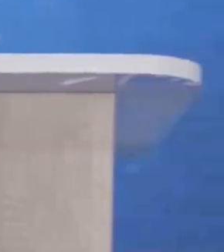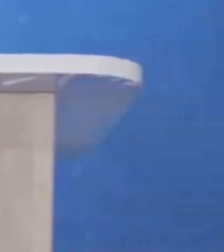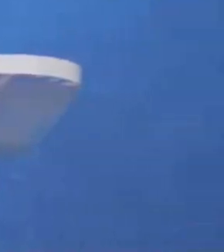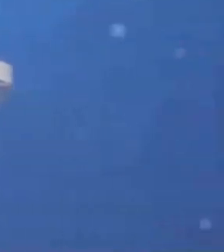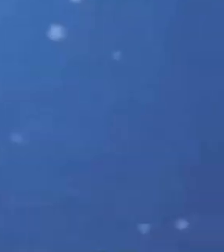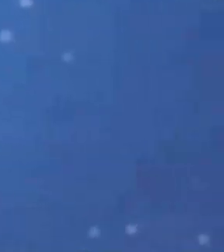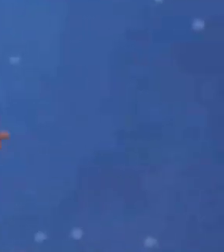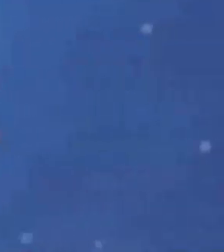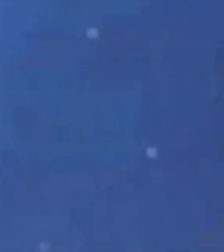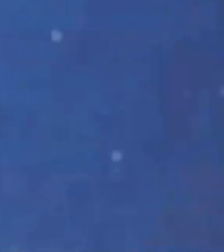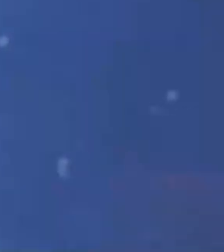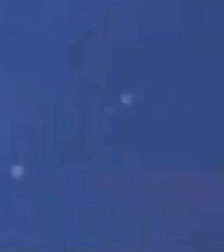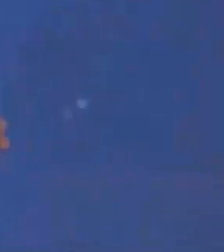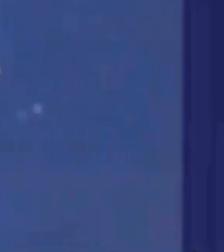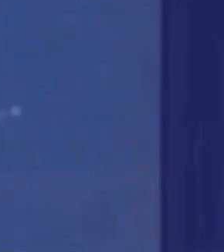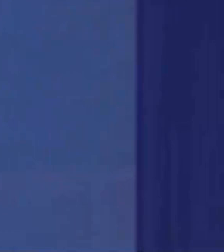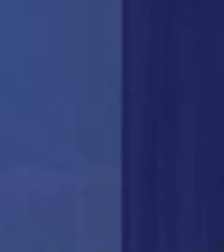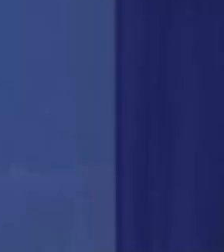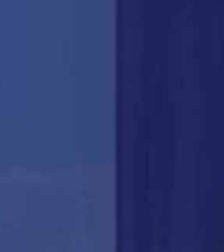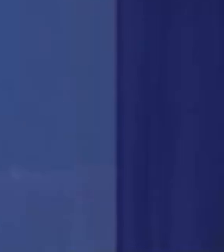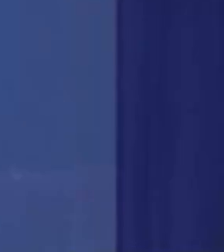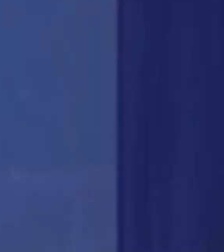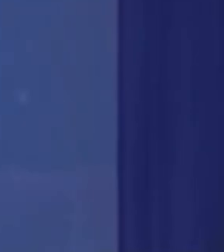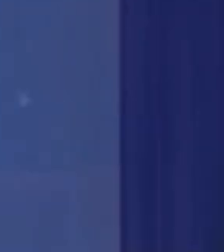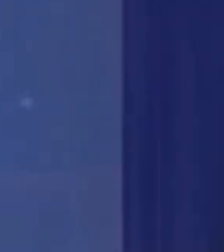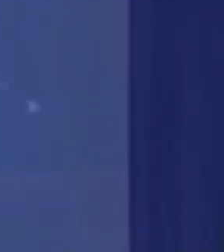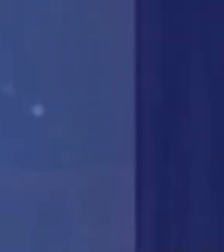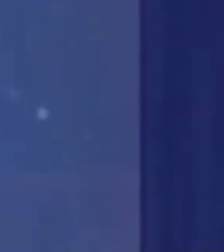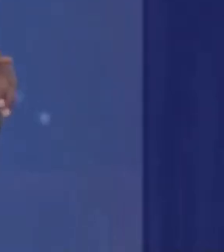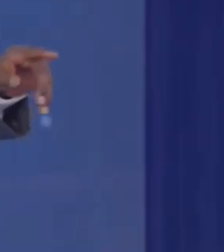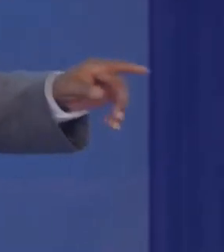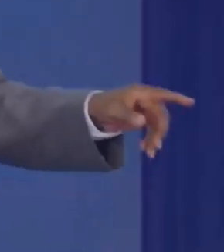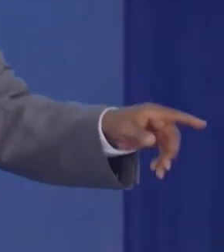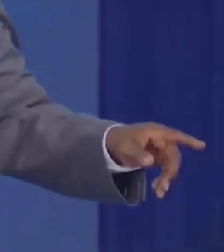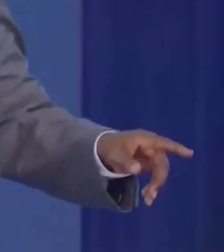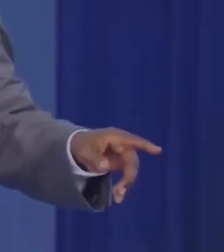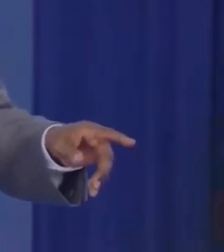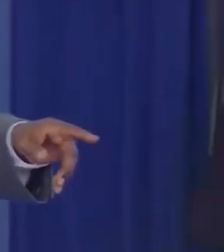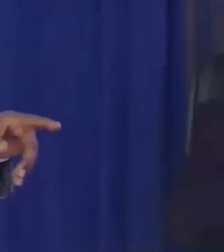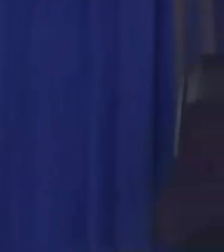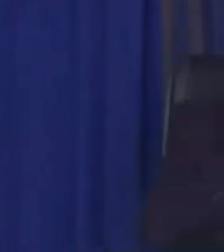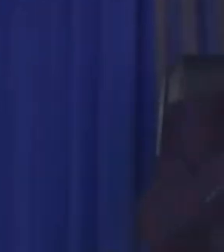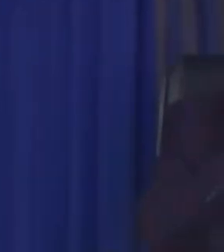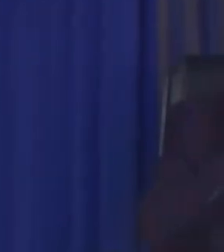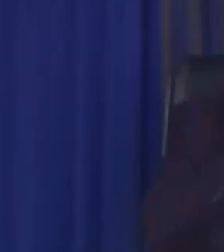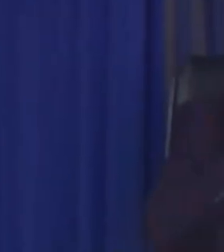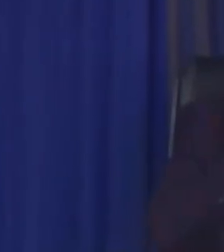conduit à l'abondance. C'est la voie qui conduit à sa suffisance. Il dit qu'il y aura un chemin